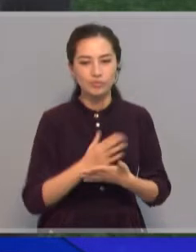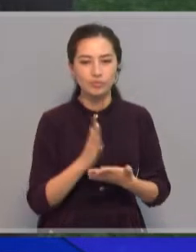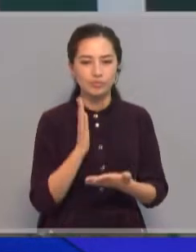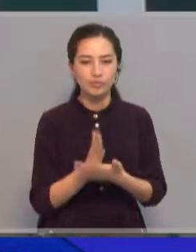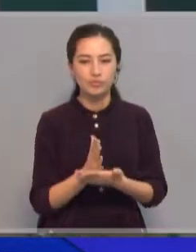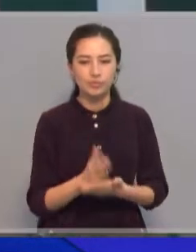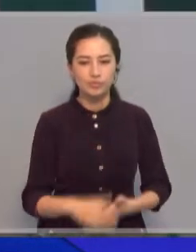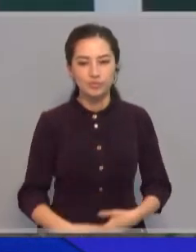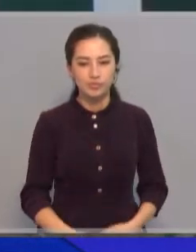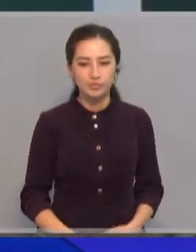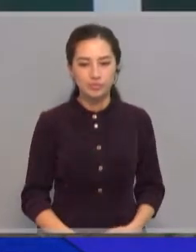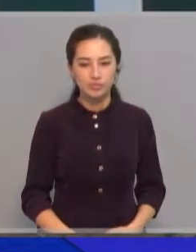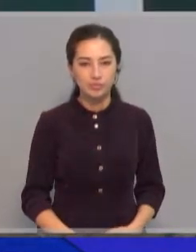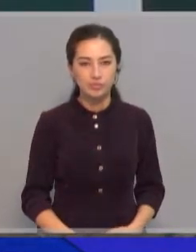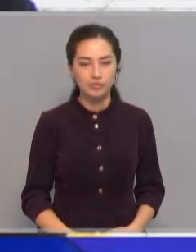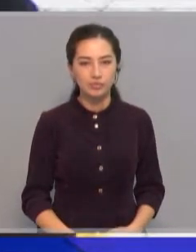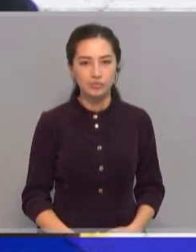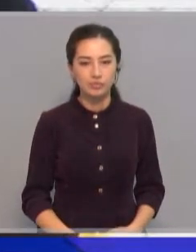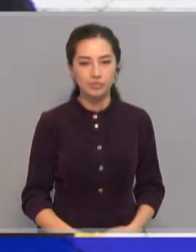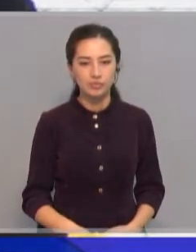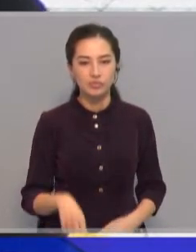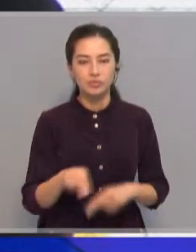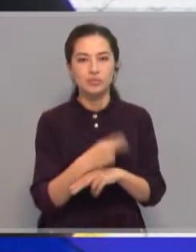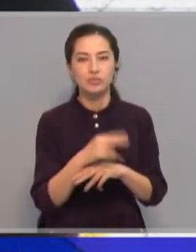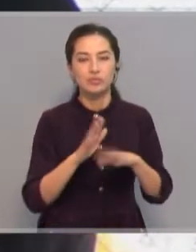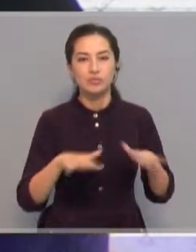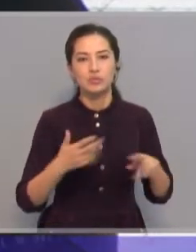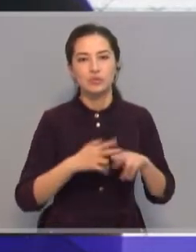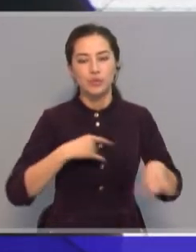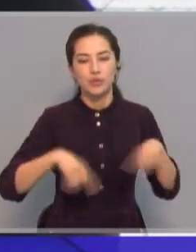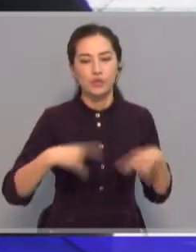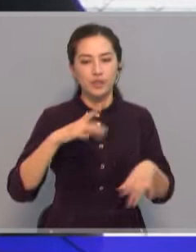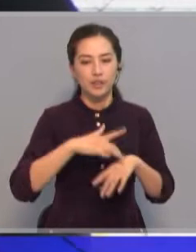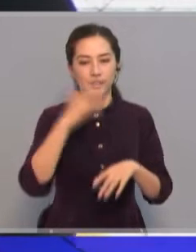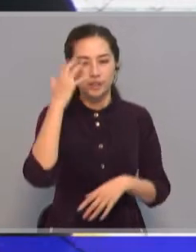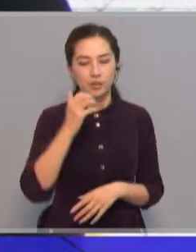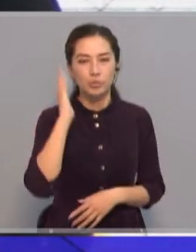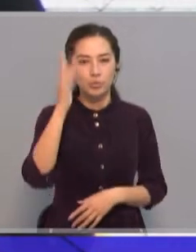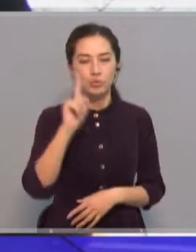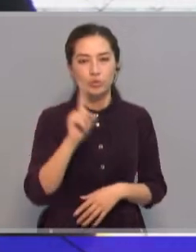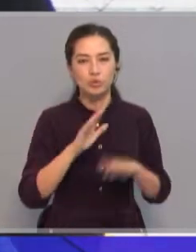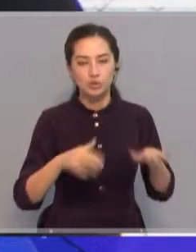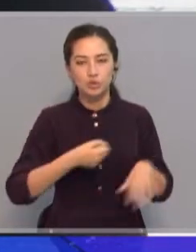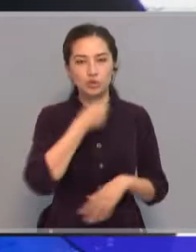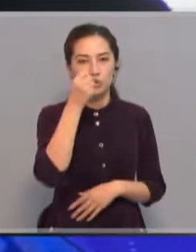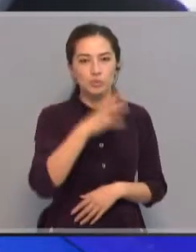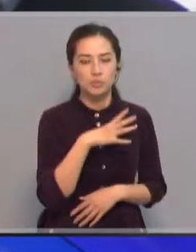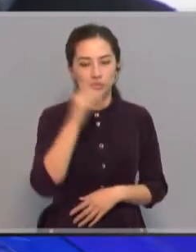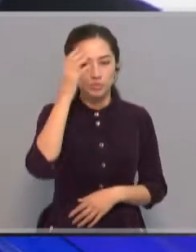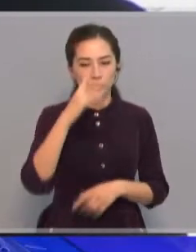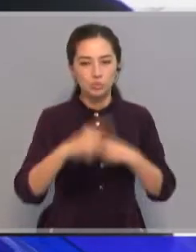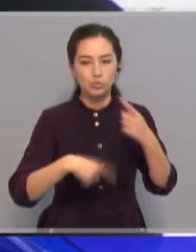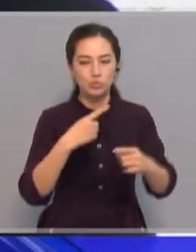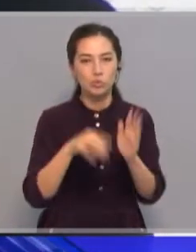жасалған. Осындай нысандарда тәрбиеленген балалар келешекте алдағы уақытта үлкен азамат болып, дені сау, білімді азамат болып